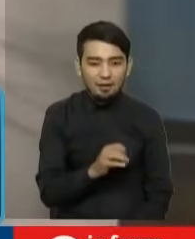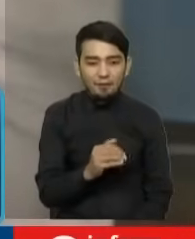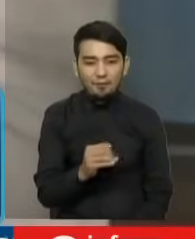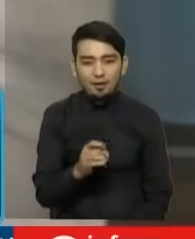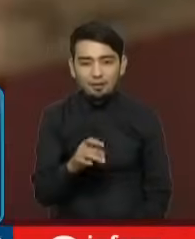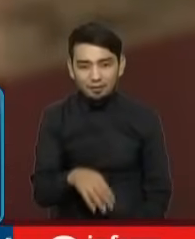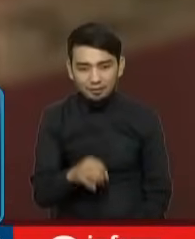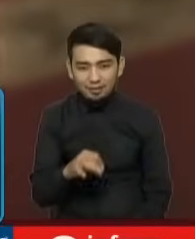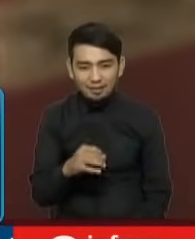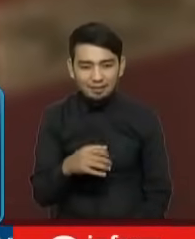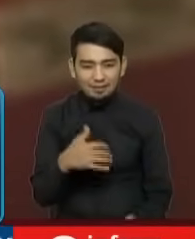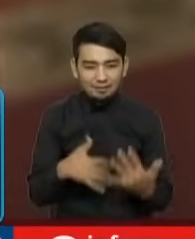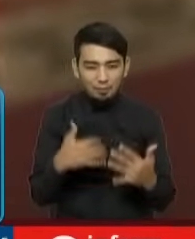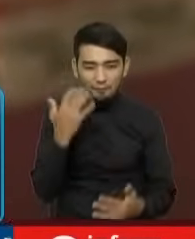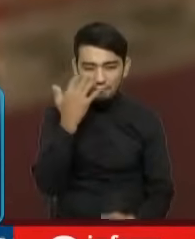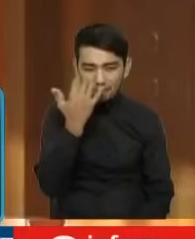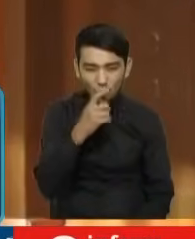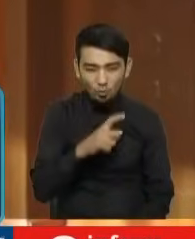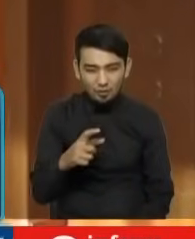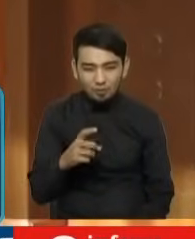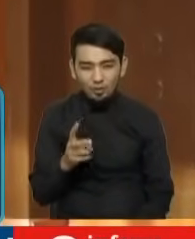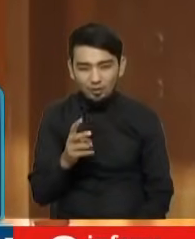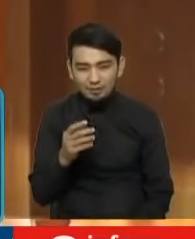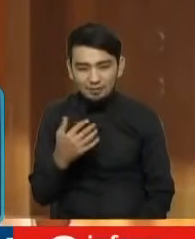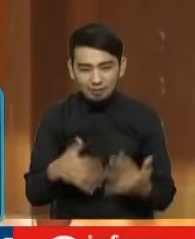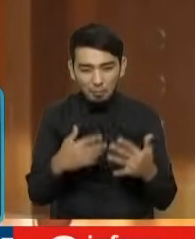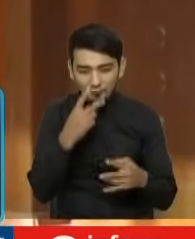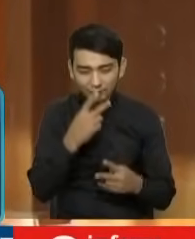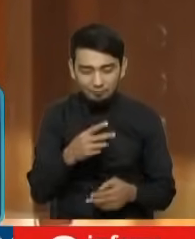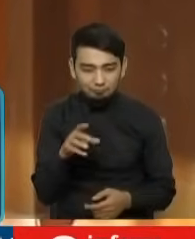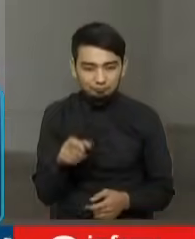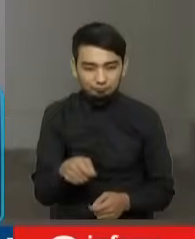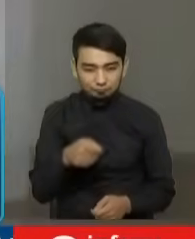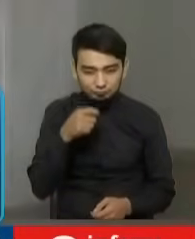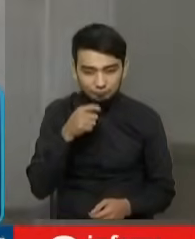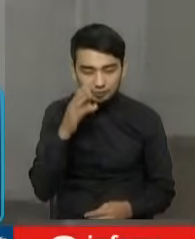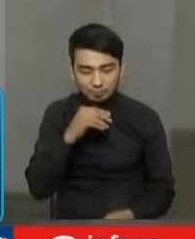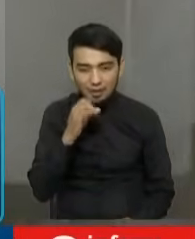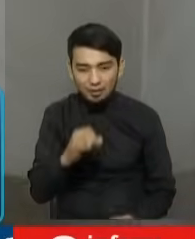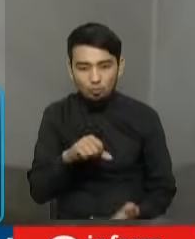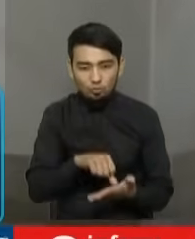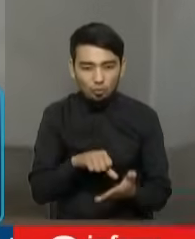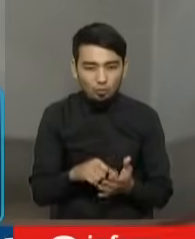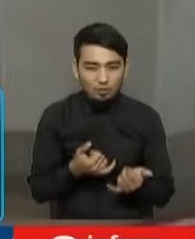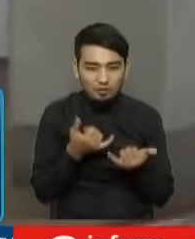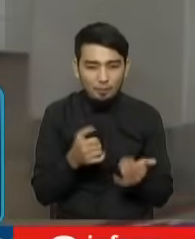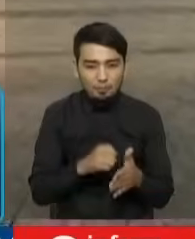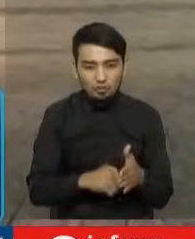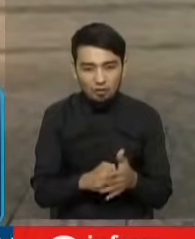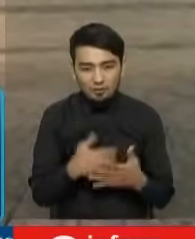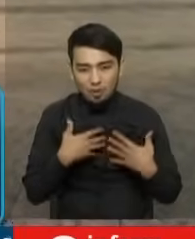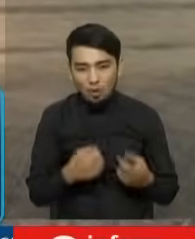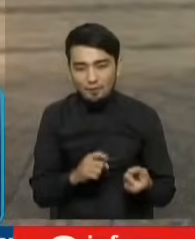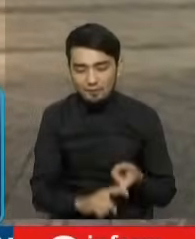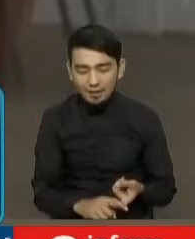для слабовидящих людей. Граждане, которые не могут прийти на избирательный участок по уважительным причинам, таким как состоянию